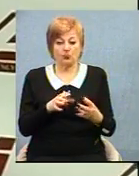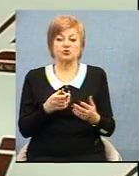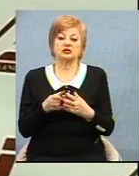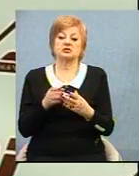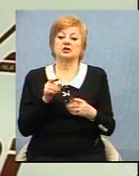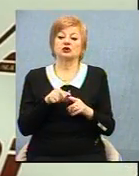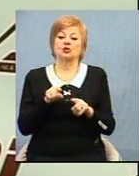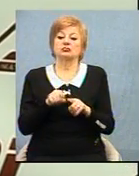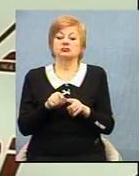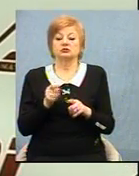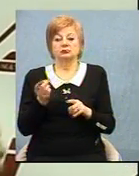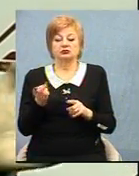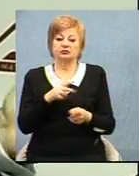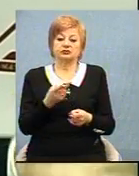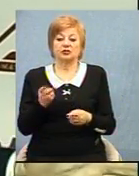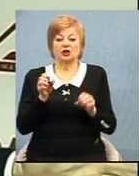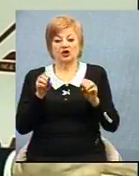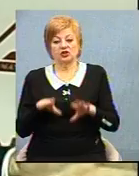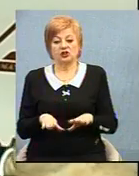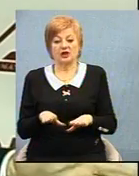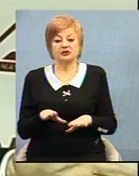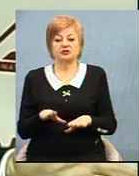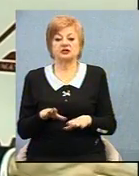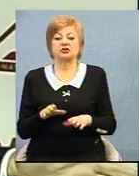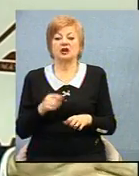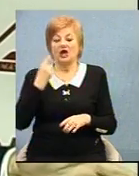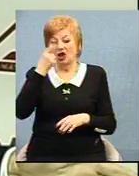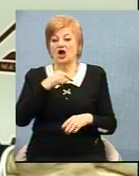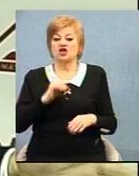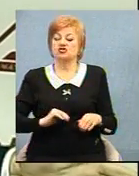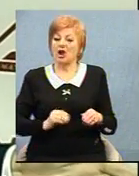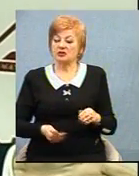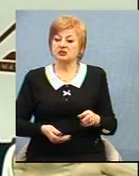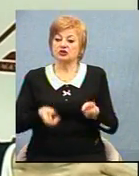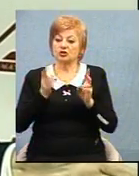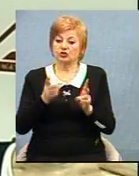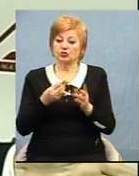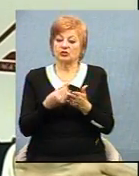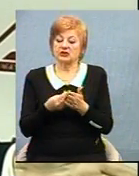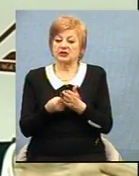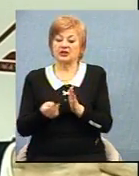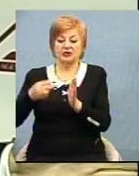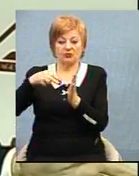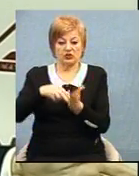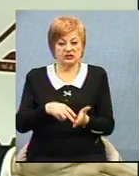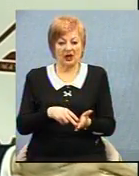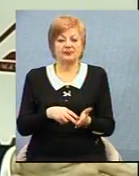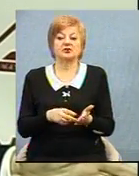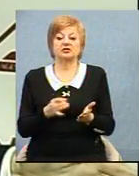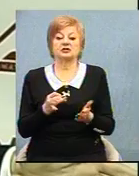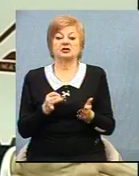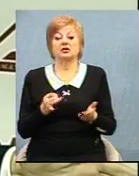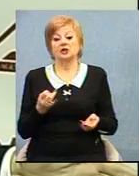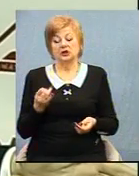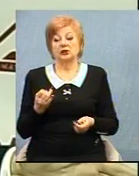возможно комбинированное решение. Да. Здесь может быть там, как частный инвестор, который будет там за свои деньги устанавливать, понятное дело, что это